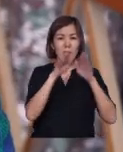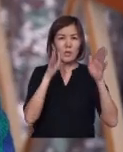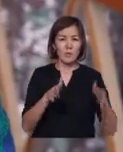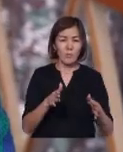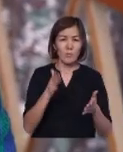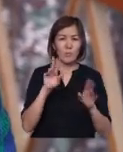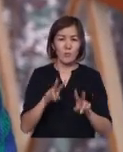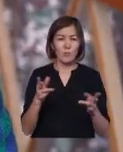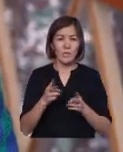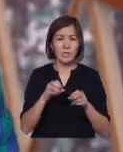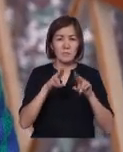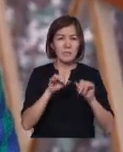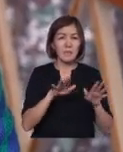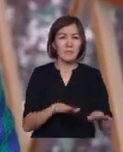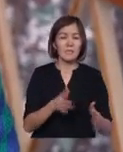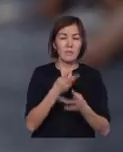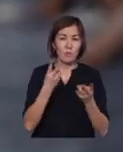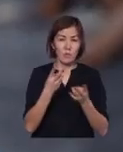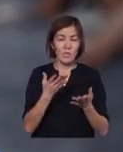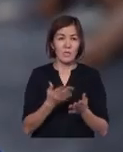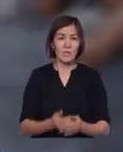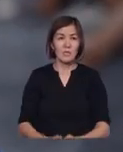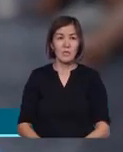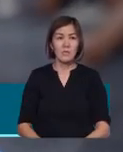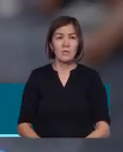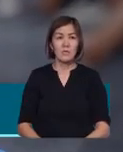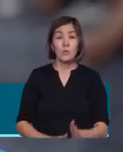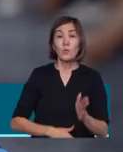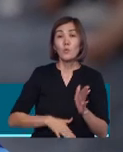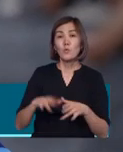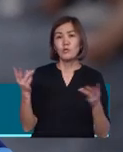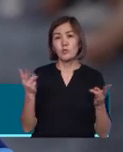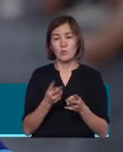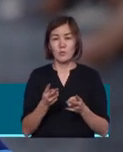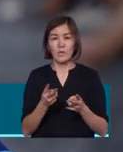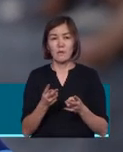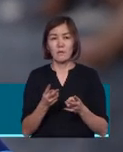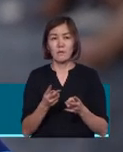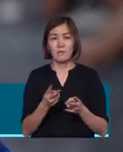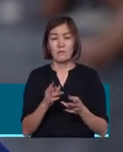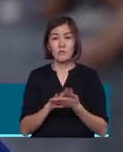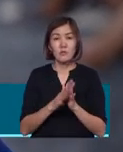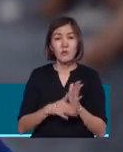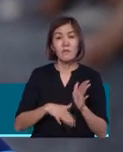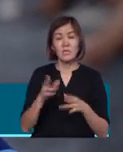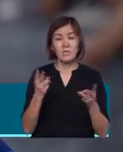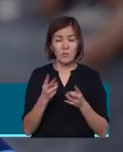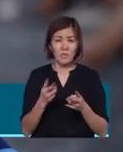емкіс. Оған салатын орын болу керек. Бұдан да жақсырақ көріктірек жасауға болар еді әлі